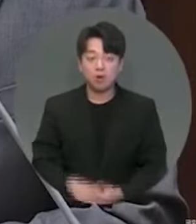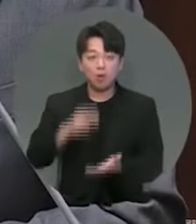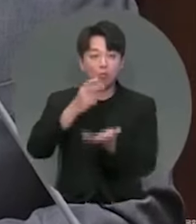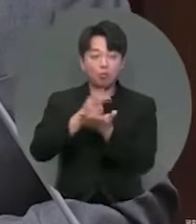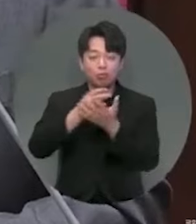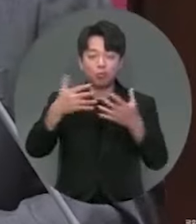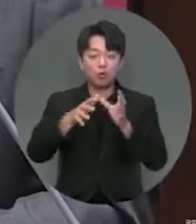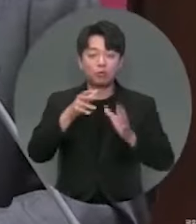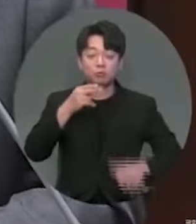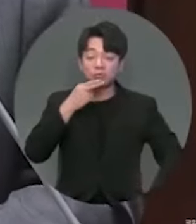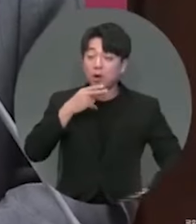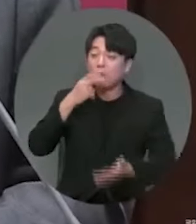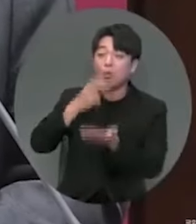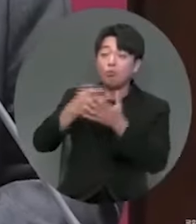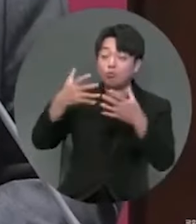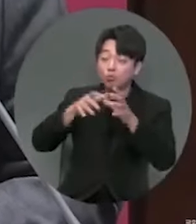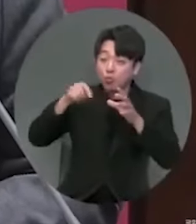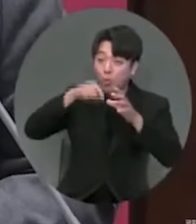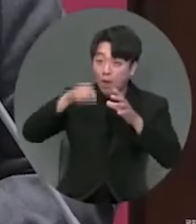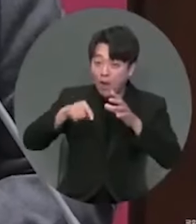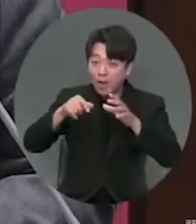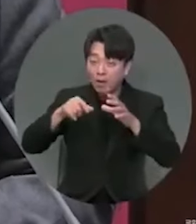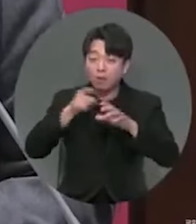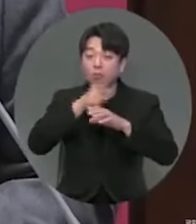들어보지 못했어요. 없었습니다. 문재인 정부 때